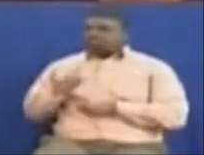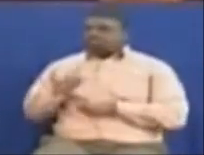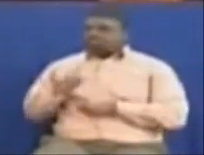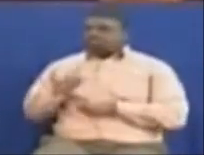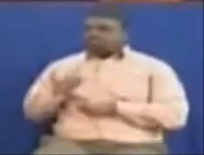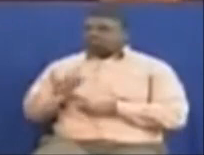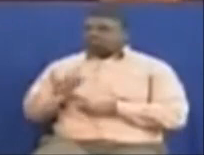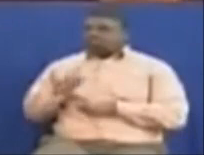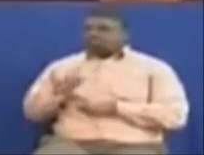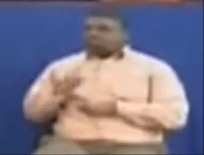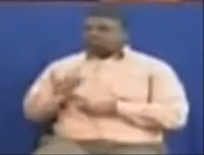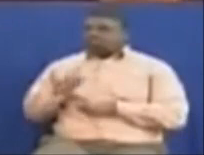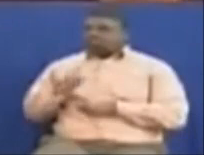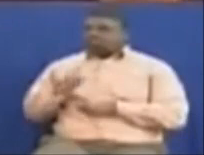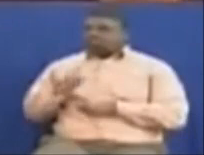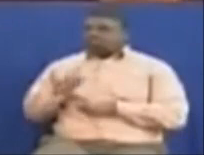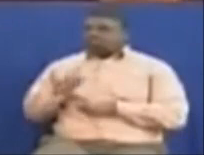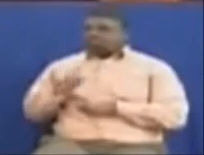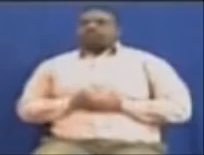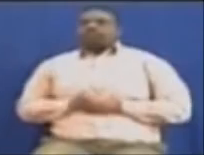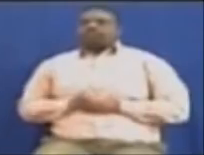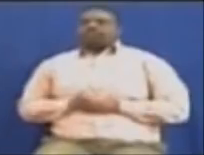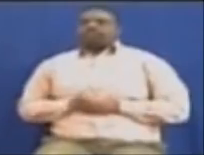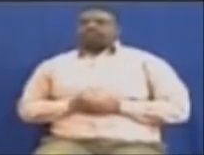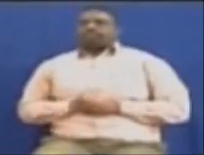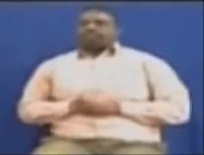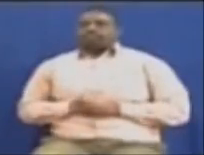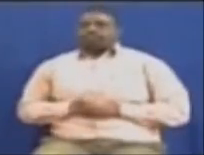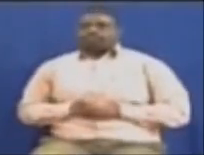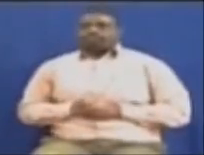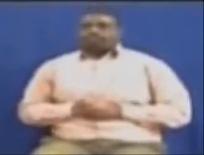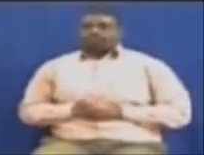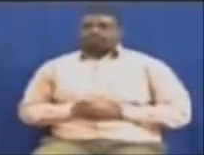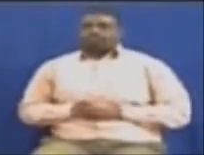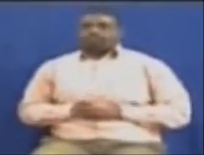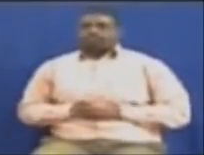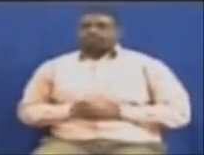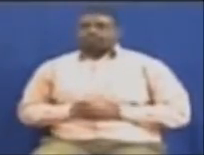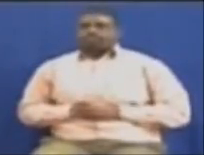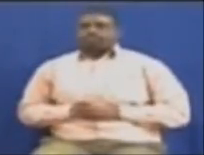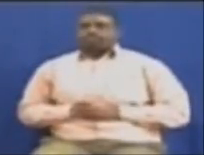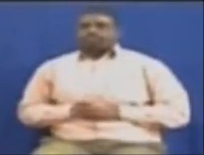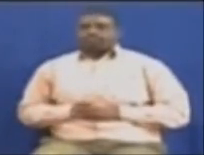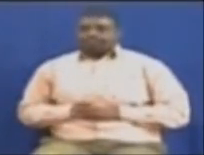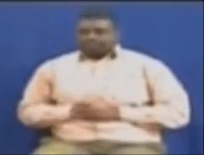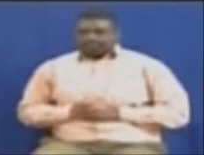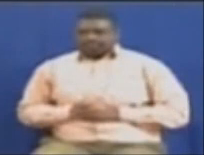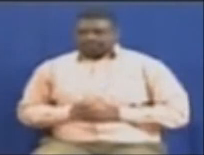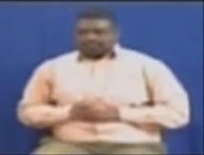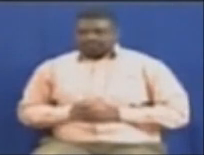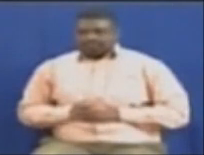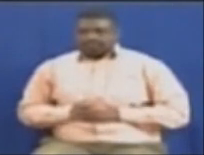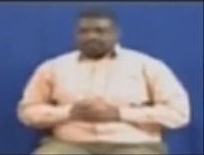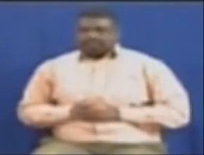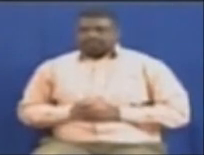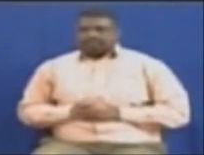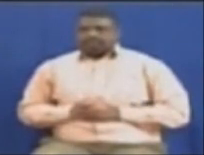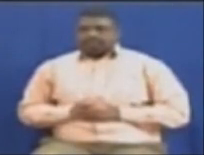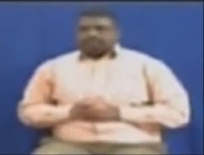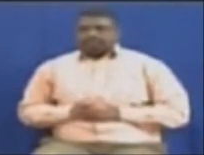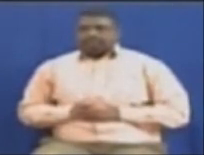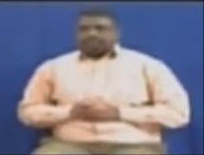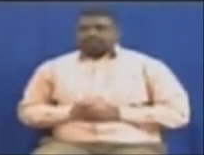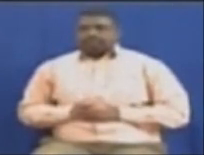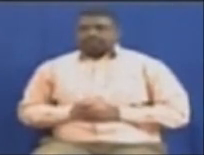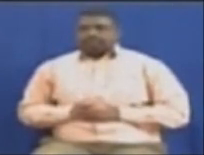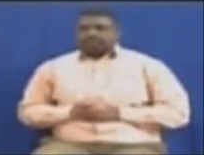walioletwa katika mikoa kwa ajili ya kutoa elimu kwa vyama vikuu vya msingi vilivyoko katika wilaya zetu. Na tumewekeana